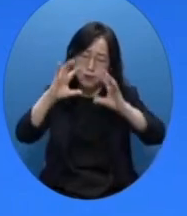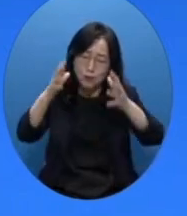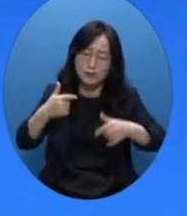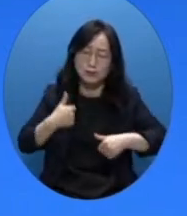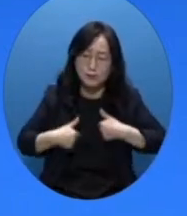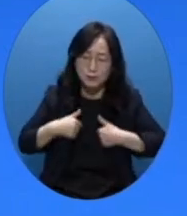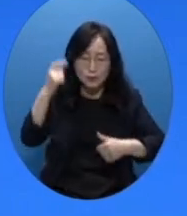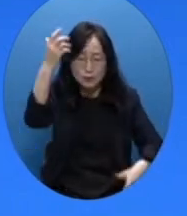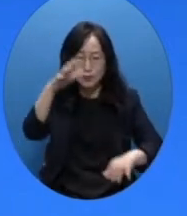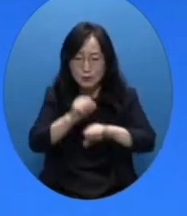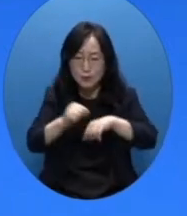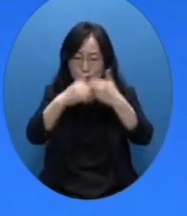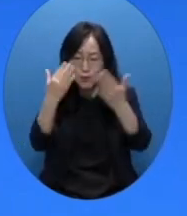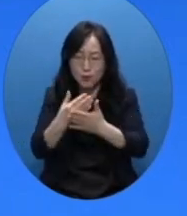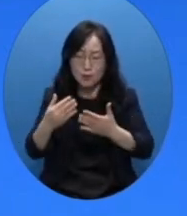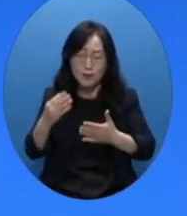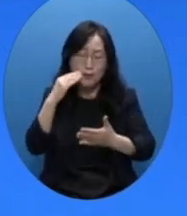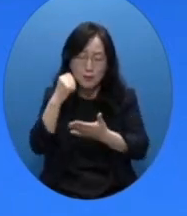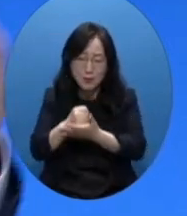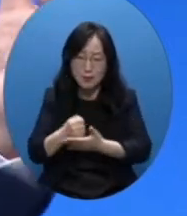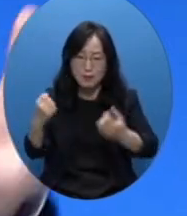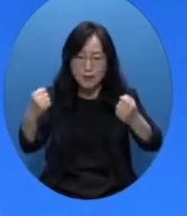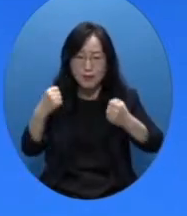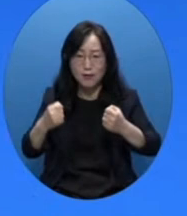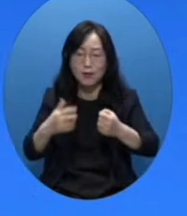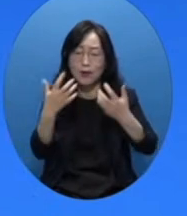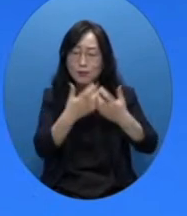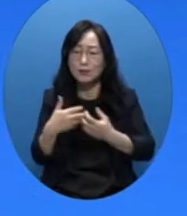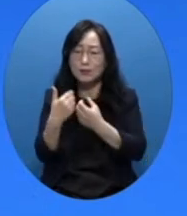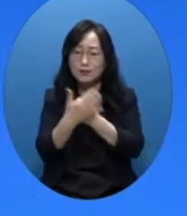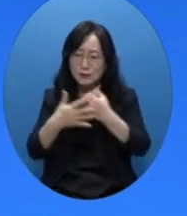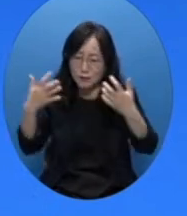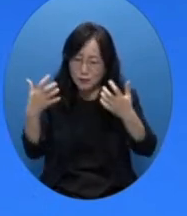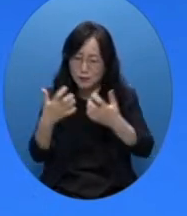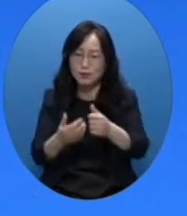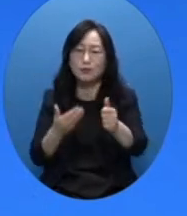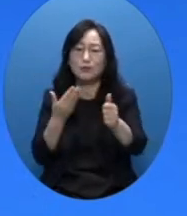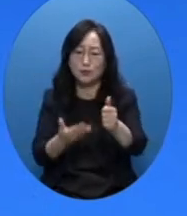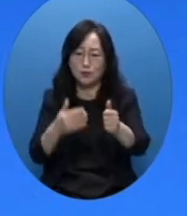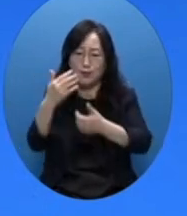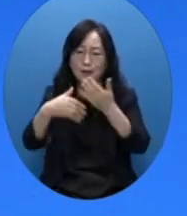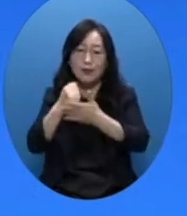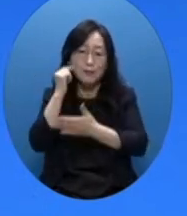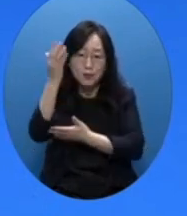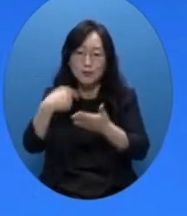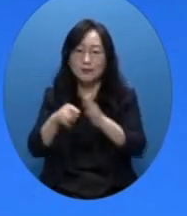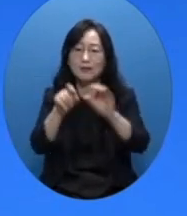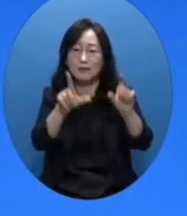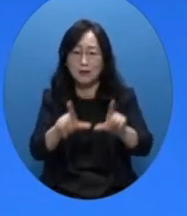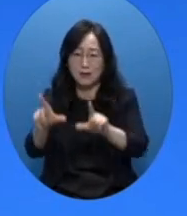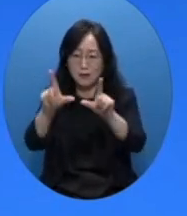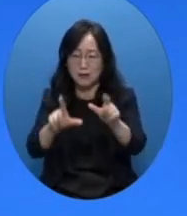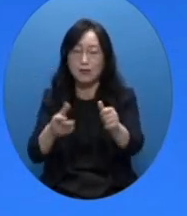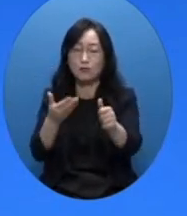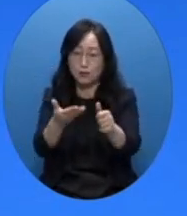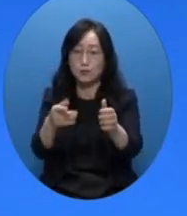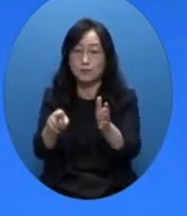같이 범사자 되며 강건하게 되게 만들어 주시고 풍선으로 넘치게 채워 주셔서 하나님 영광에 살게 만들어 주시는